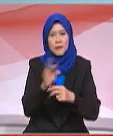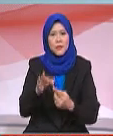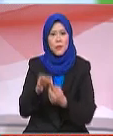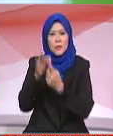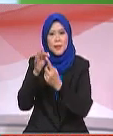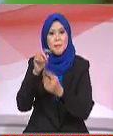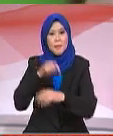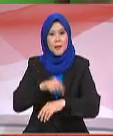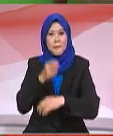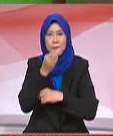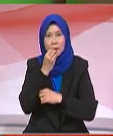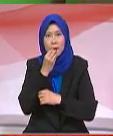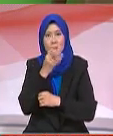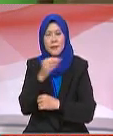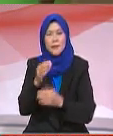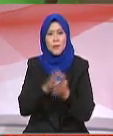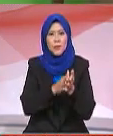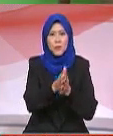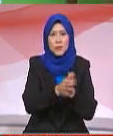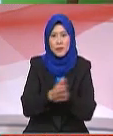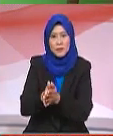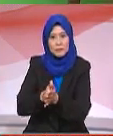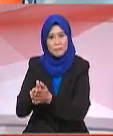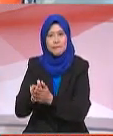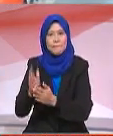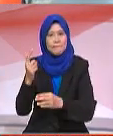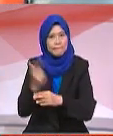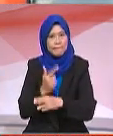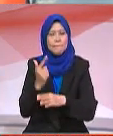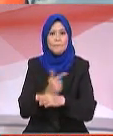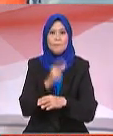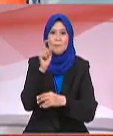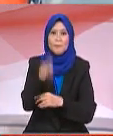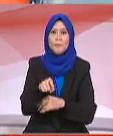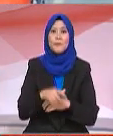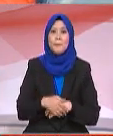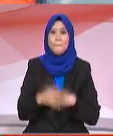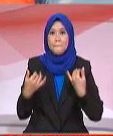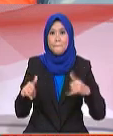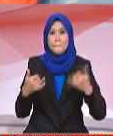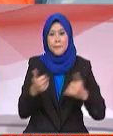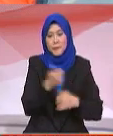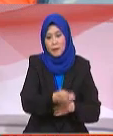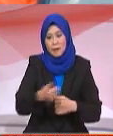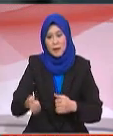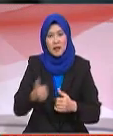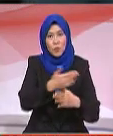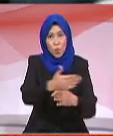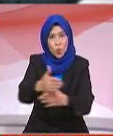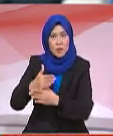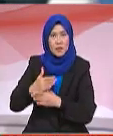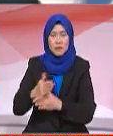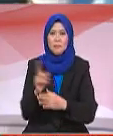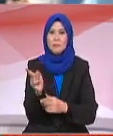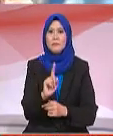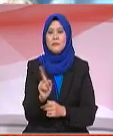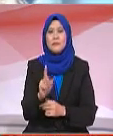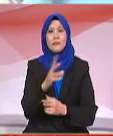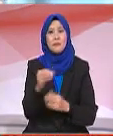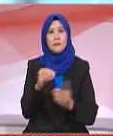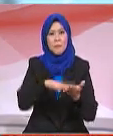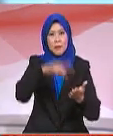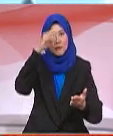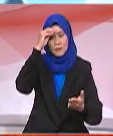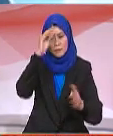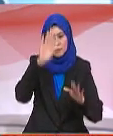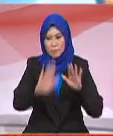ketika makan dan cuci tangan juga jadi amalan. Peralatan mainan tidak boleh dikongsi. Malah pembelajaran melibatkan